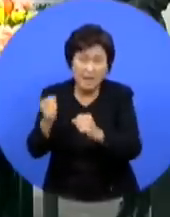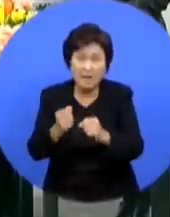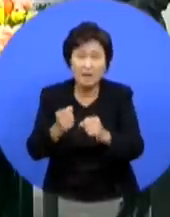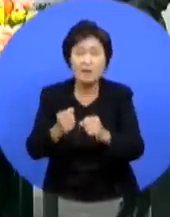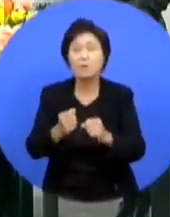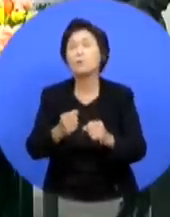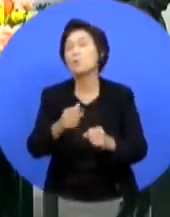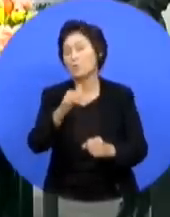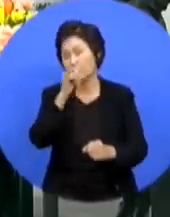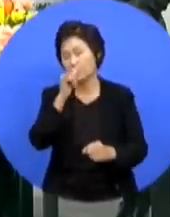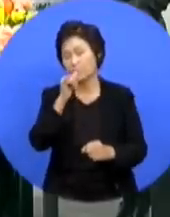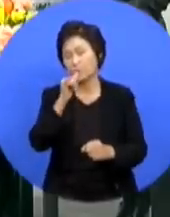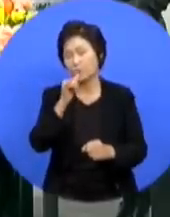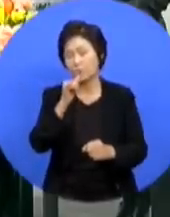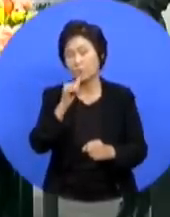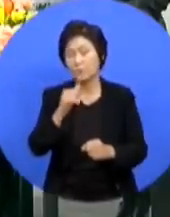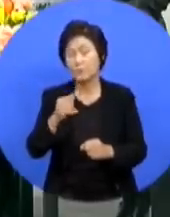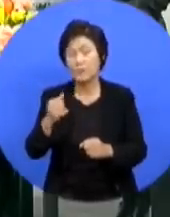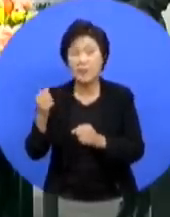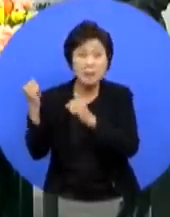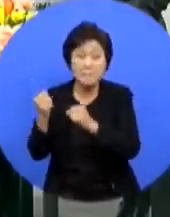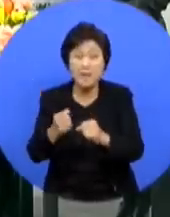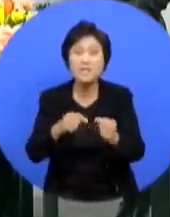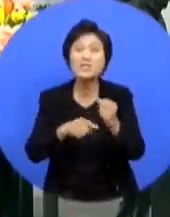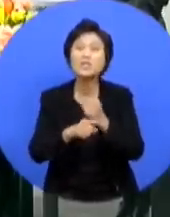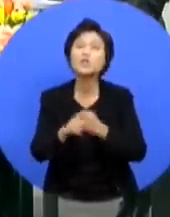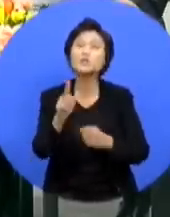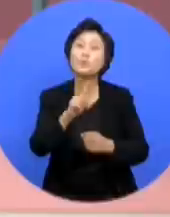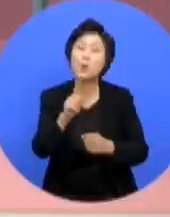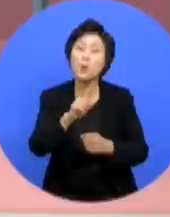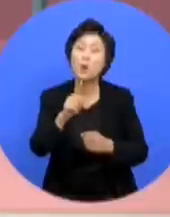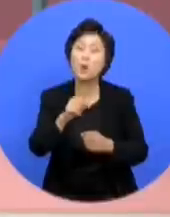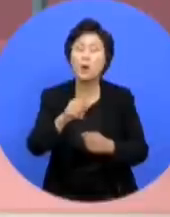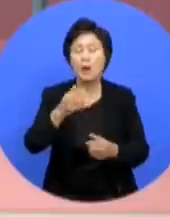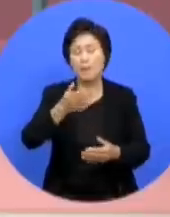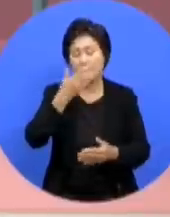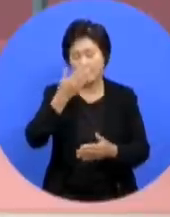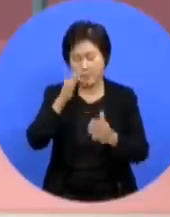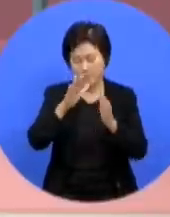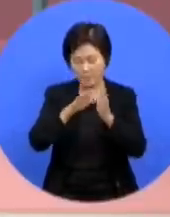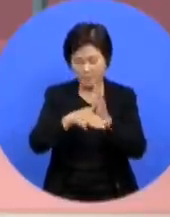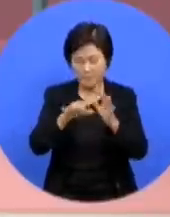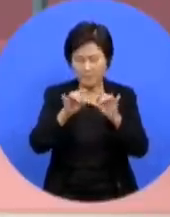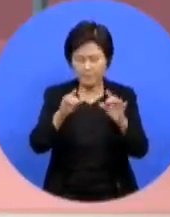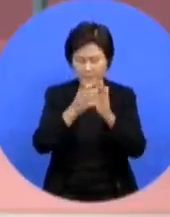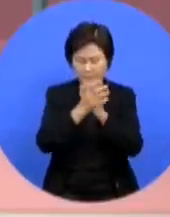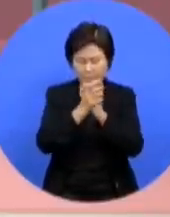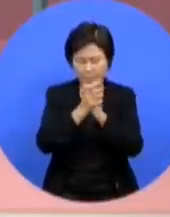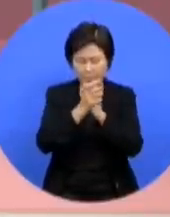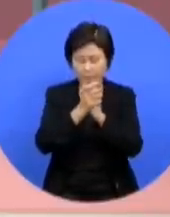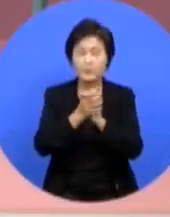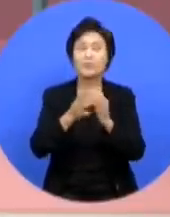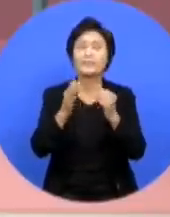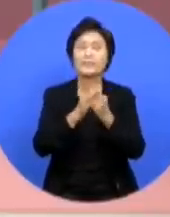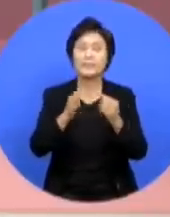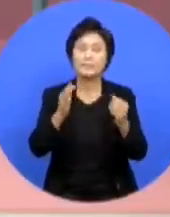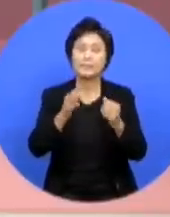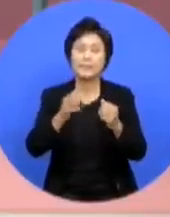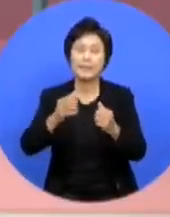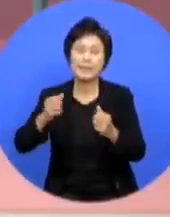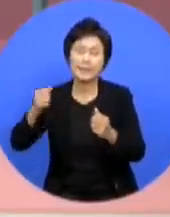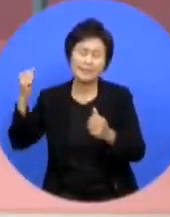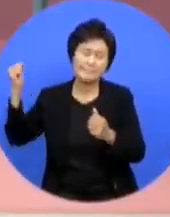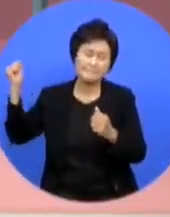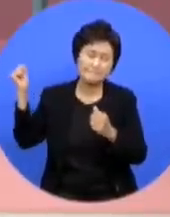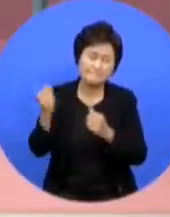맞았나 하면 식사 시간마다 기도했기 때문입니다. 그 왜 기도했냐 하고 물으니까 내가 여기